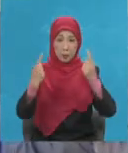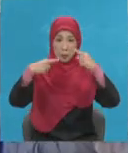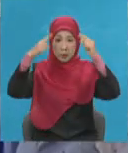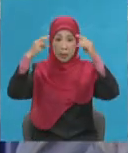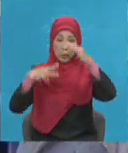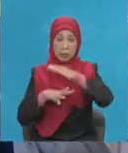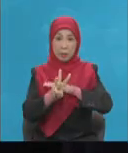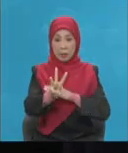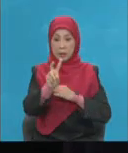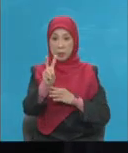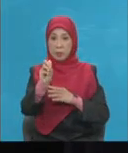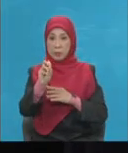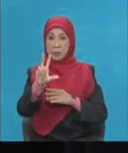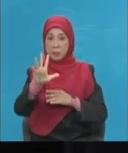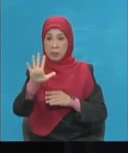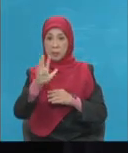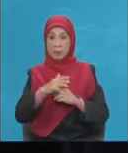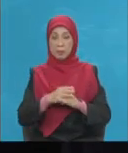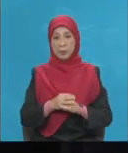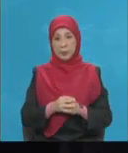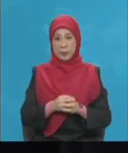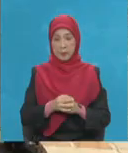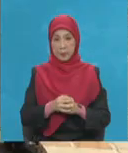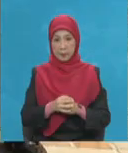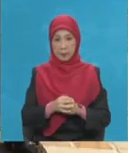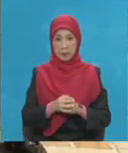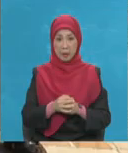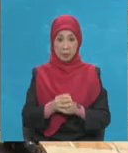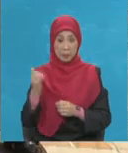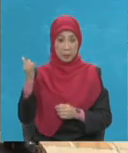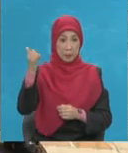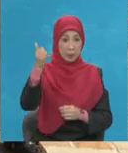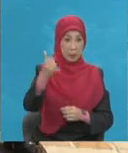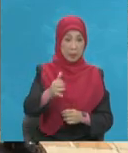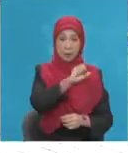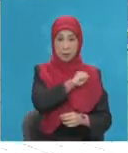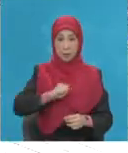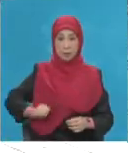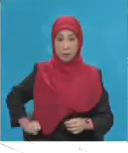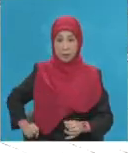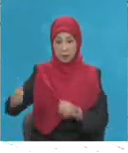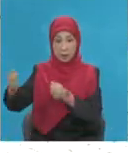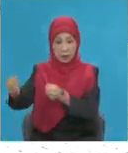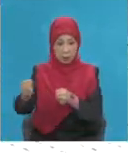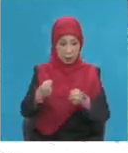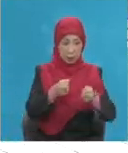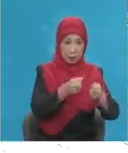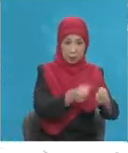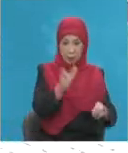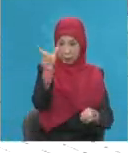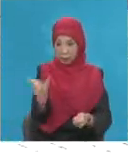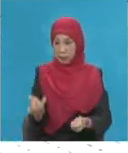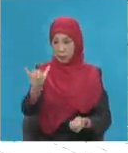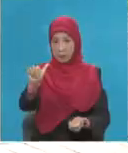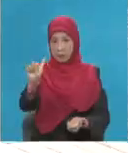menjayakan wawasan Brunei 2035. Keberangkatan Kebawah Duli Yang Maha Mulia dijunjung oleh Yang Amat